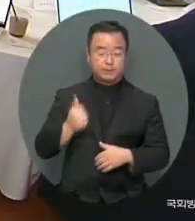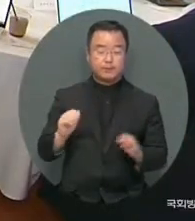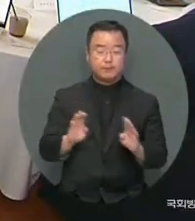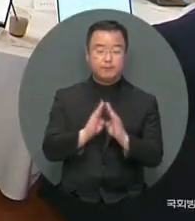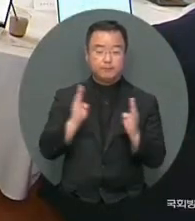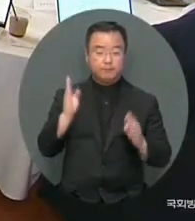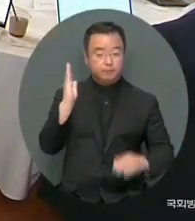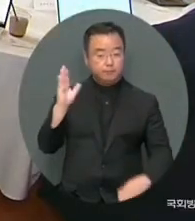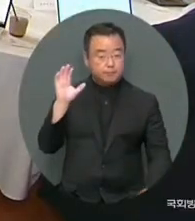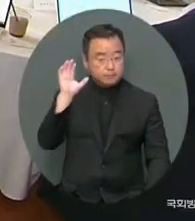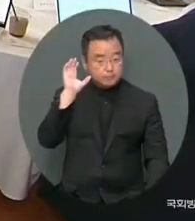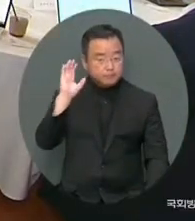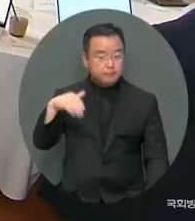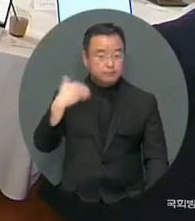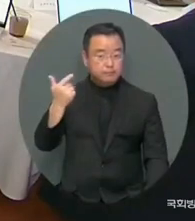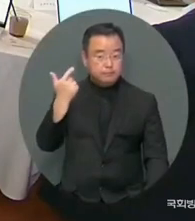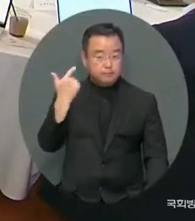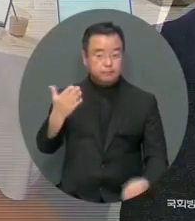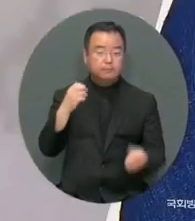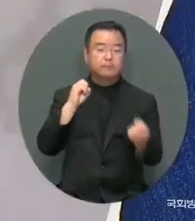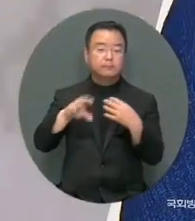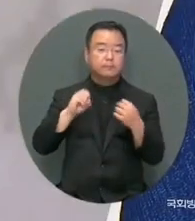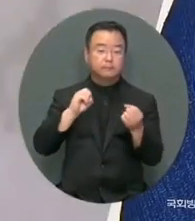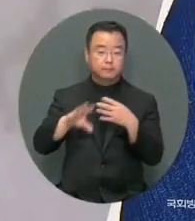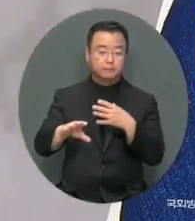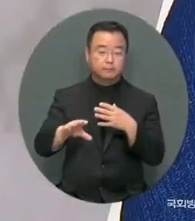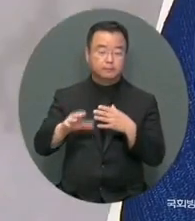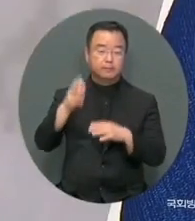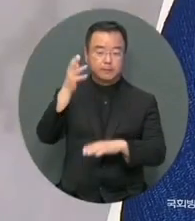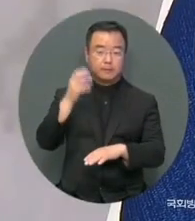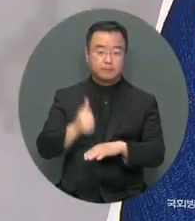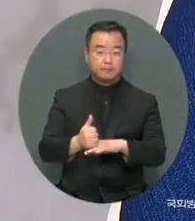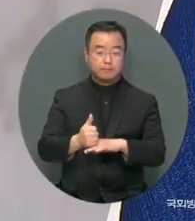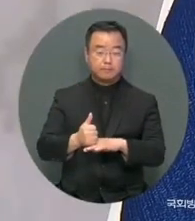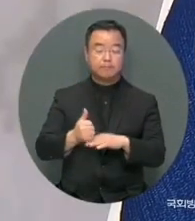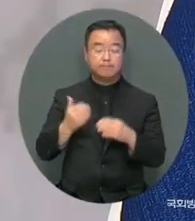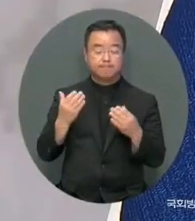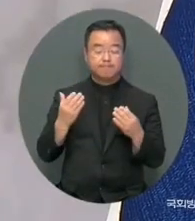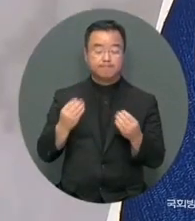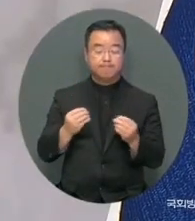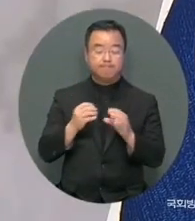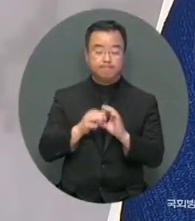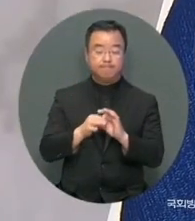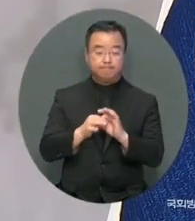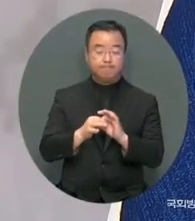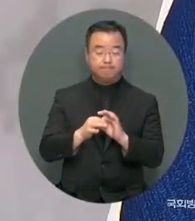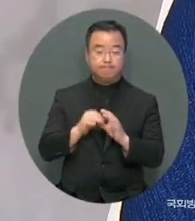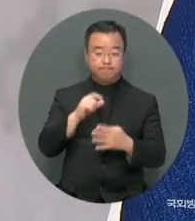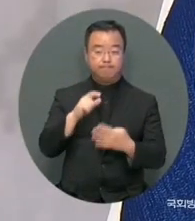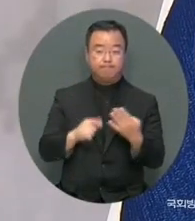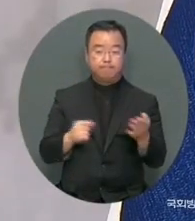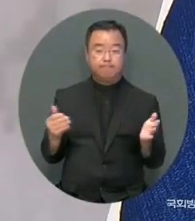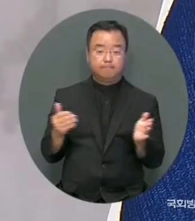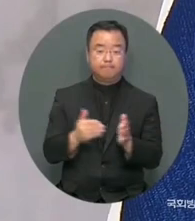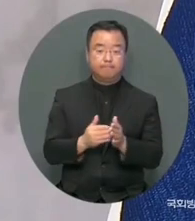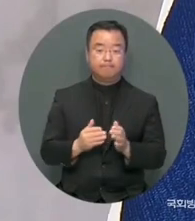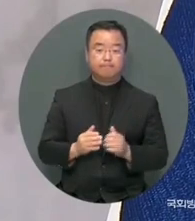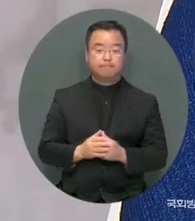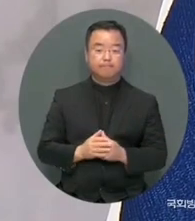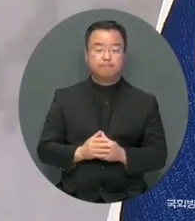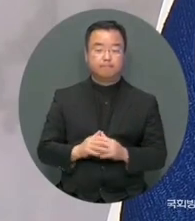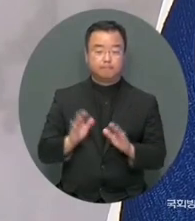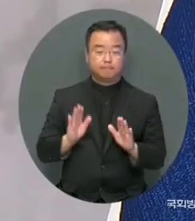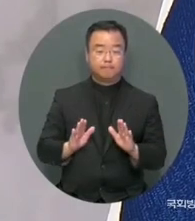기자분들과 질의응답 시간을 가진 다음 마무리 말씀을 듣고 마치는 순서로 진행되겠습니다. 참고로